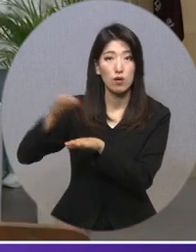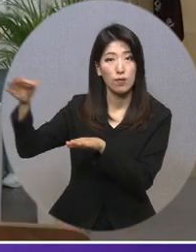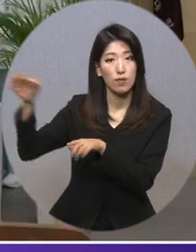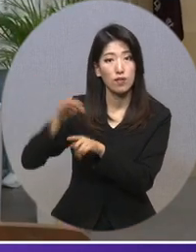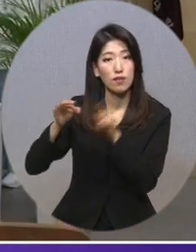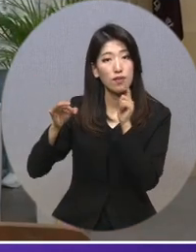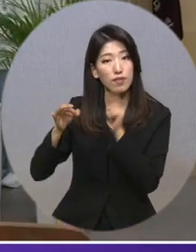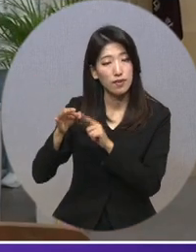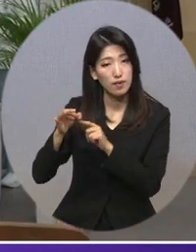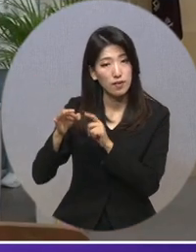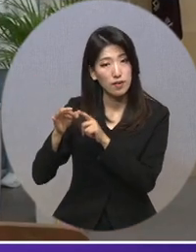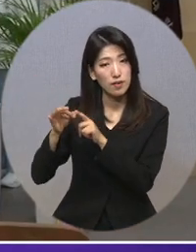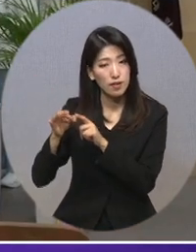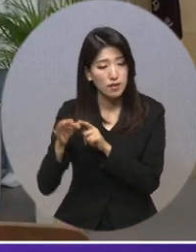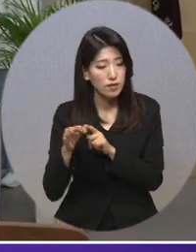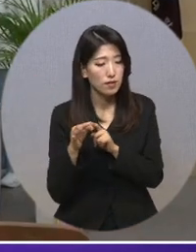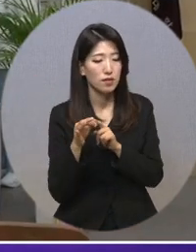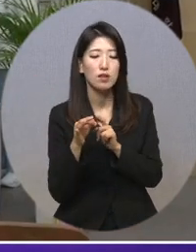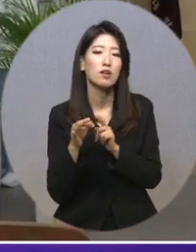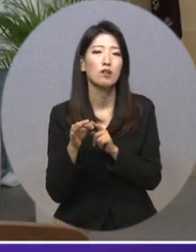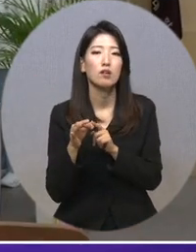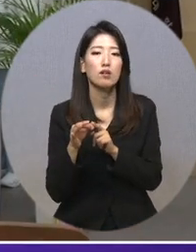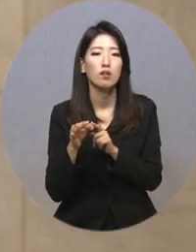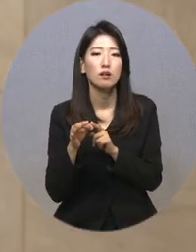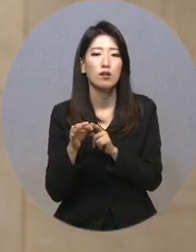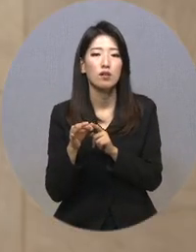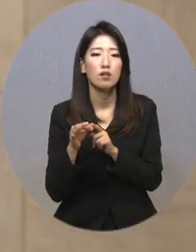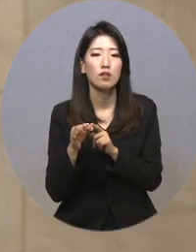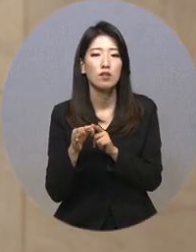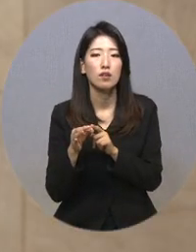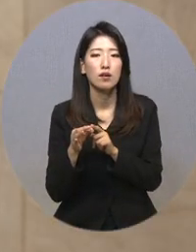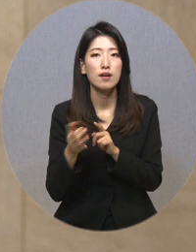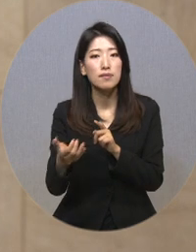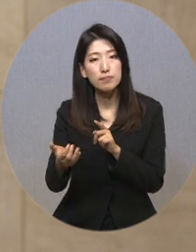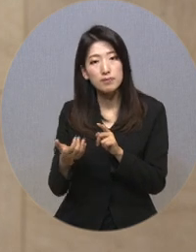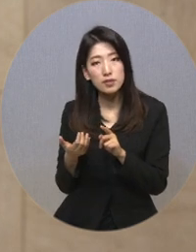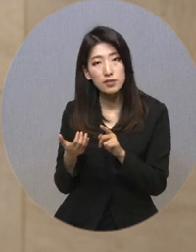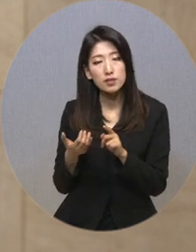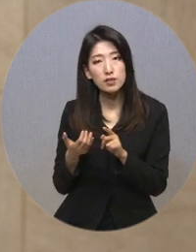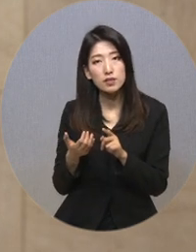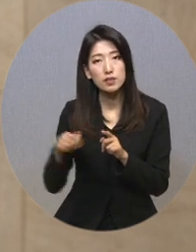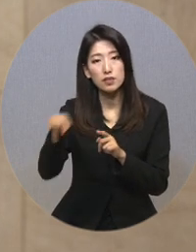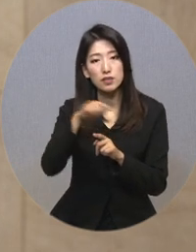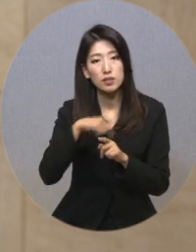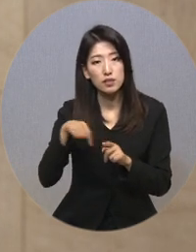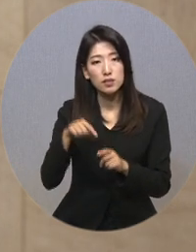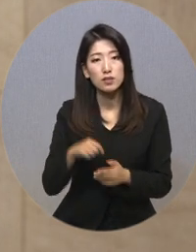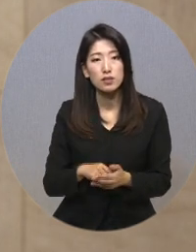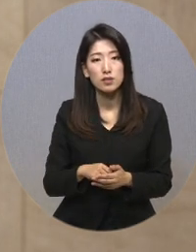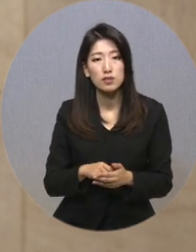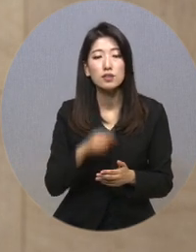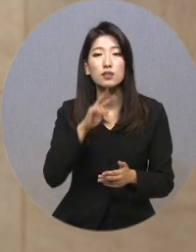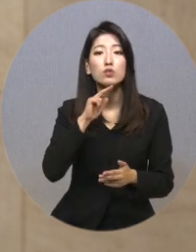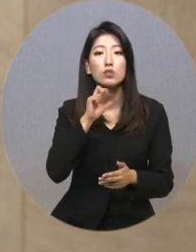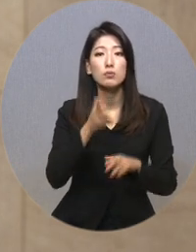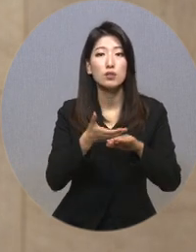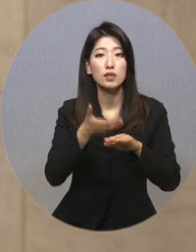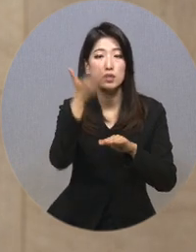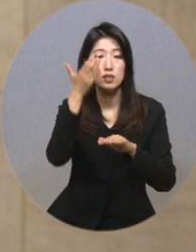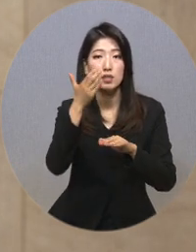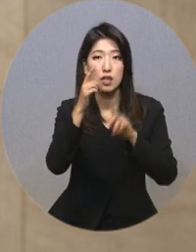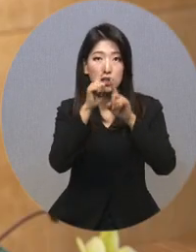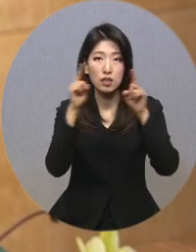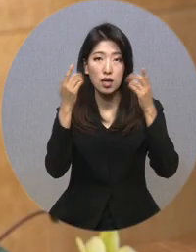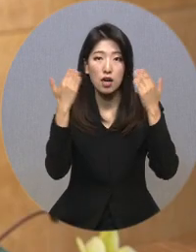지금 휴먼융합부 학생들 같은 경우는 교육부로부터 성인학습자 학생들에게 지원되는 장학금이 사업단에서 지원되는 장학금이기 때문에